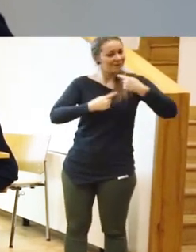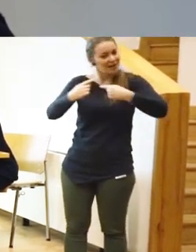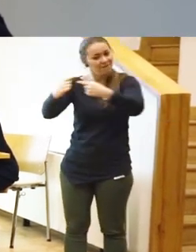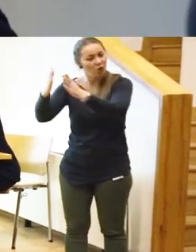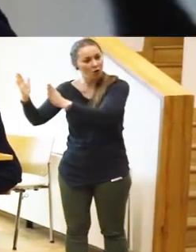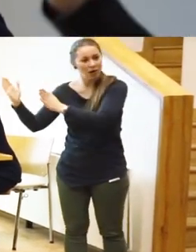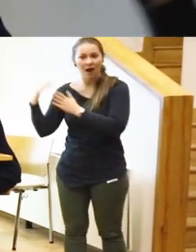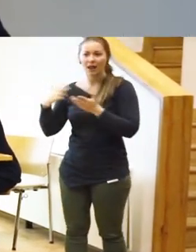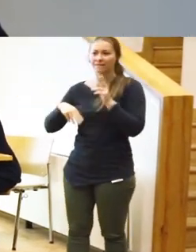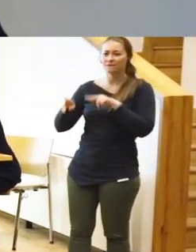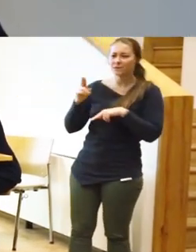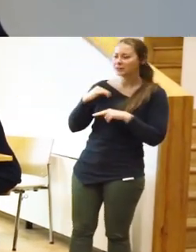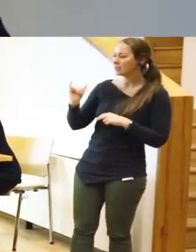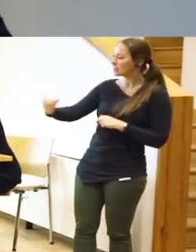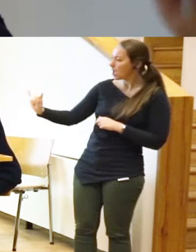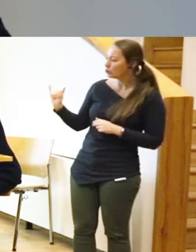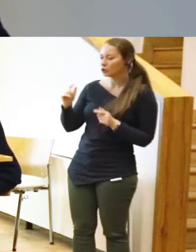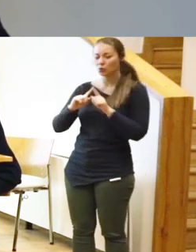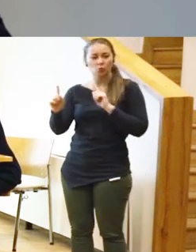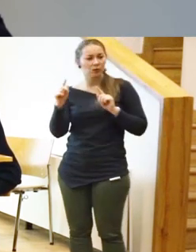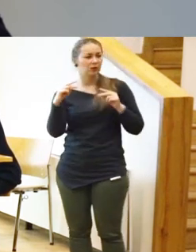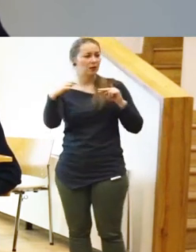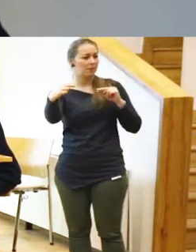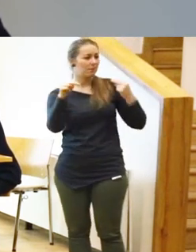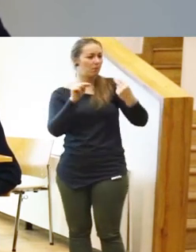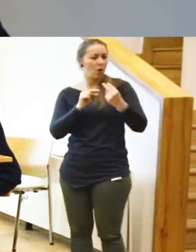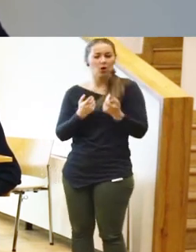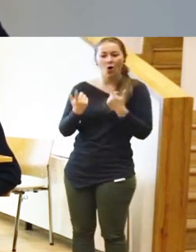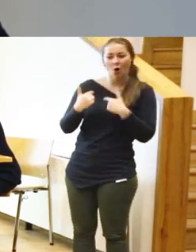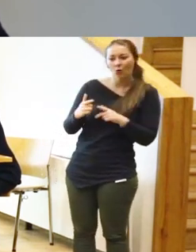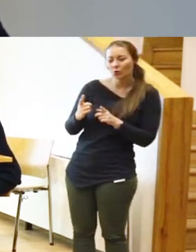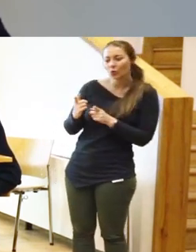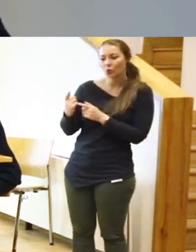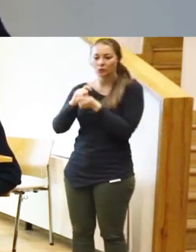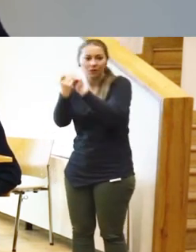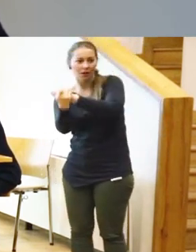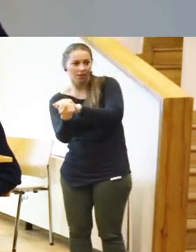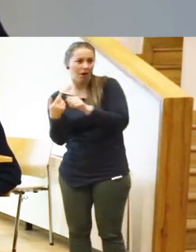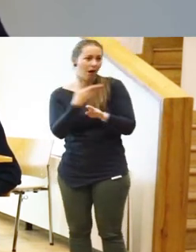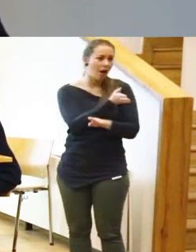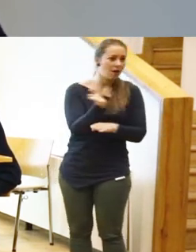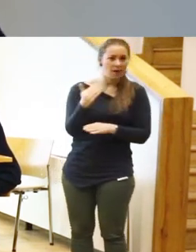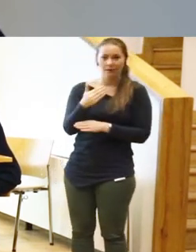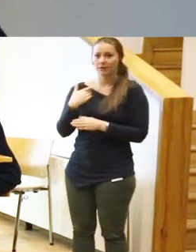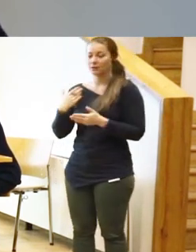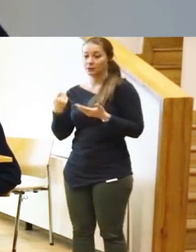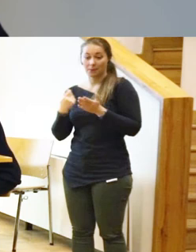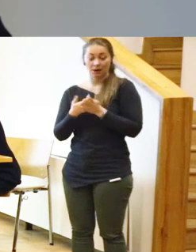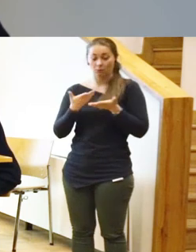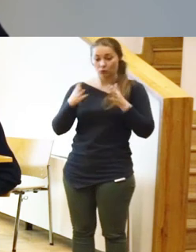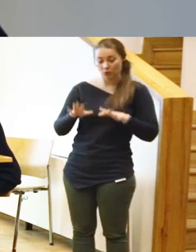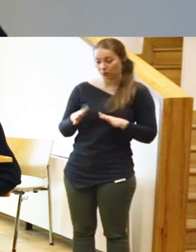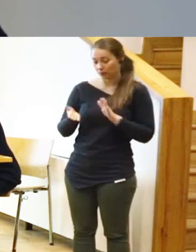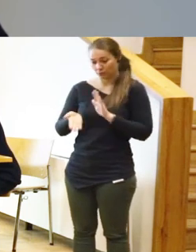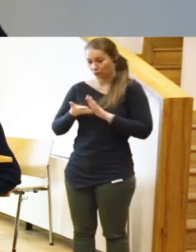různých vektorů, kterými může tahle to úsilí směřovat, ať už je to tedy obrácení